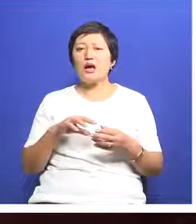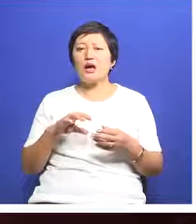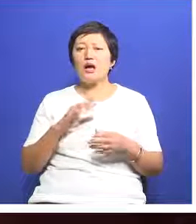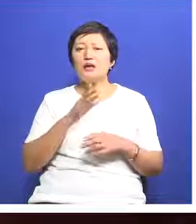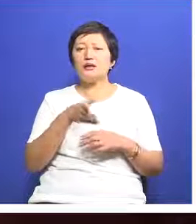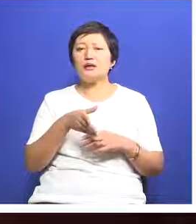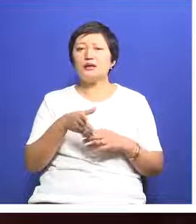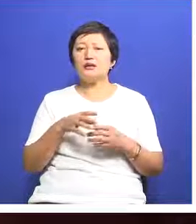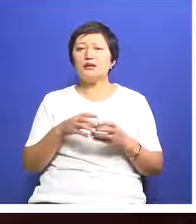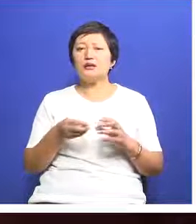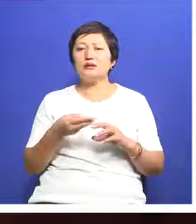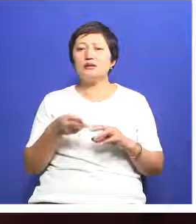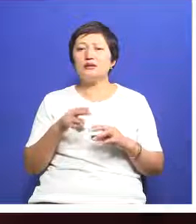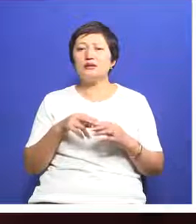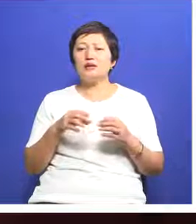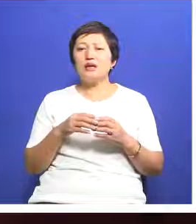алдағы